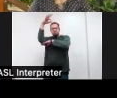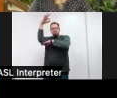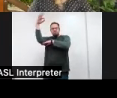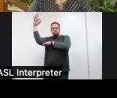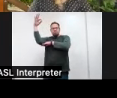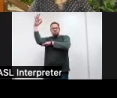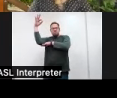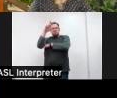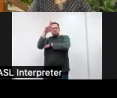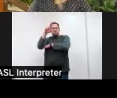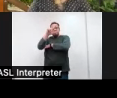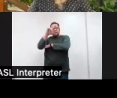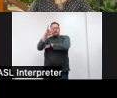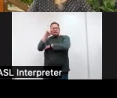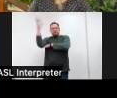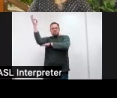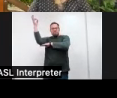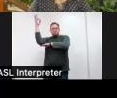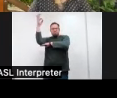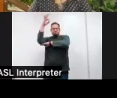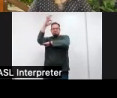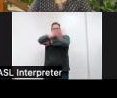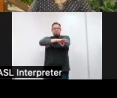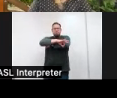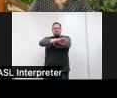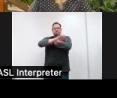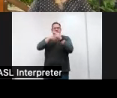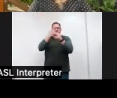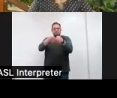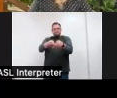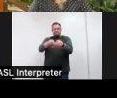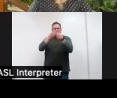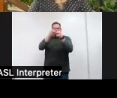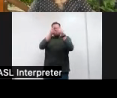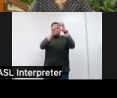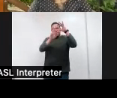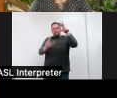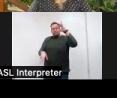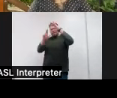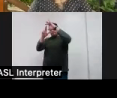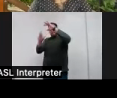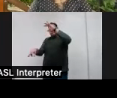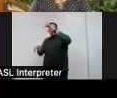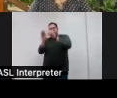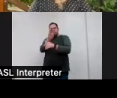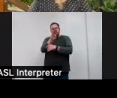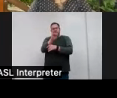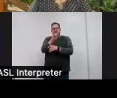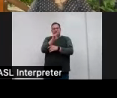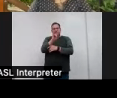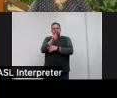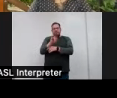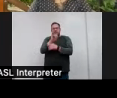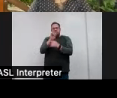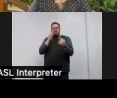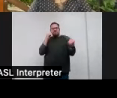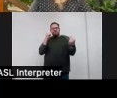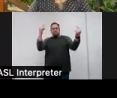التي تكاد تكون متوازية مع بعضها البعض بمجرد الاتصال بها سلسلة برادوك. It's very famous